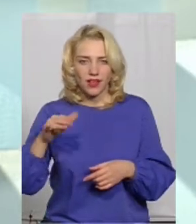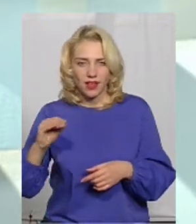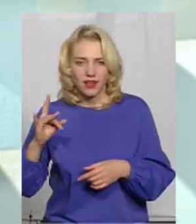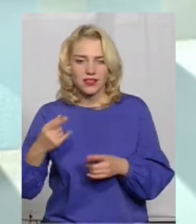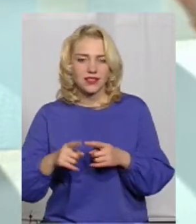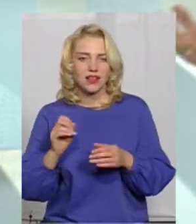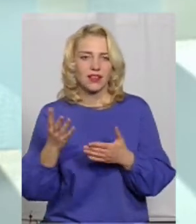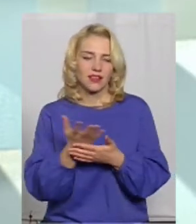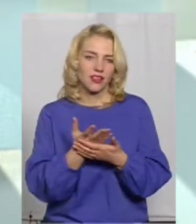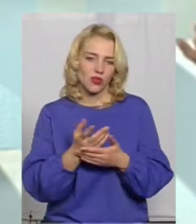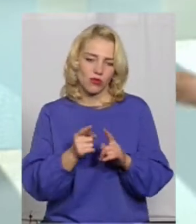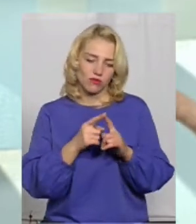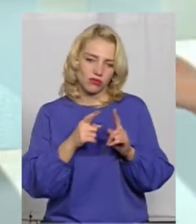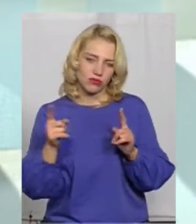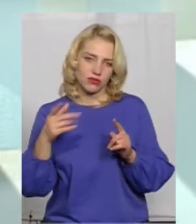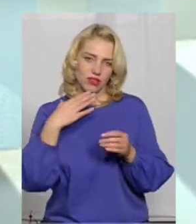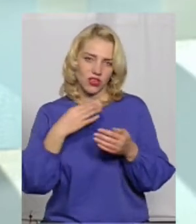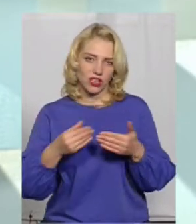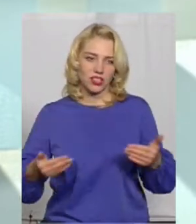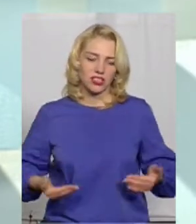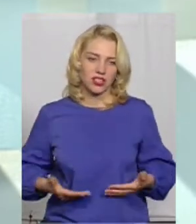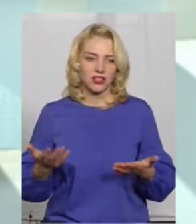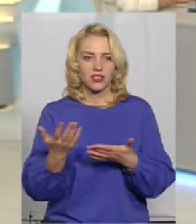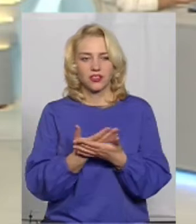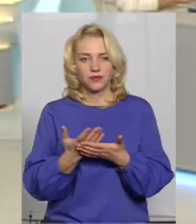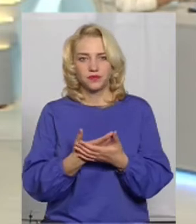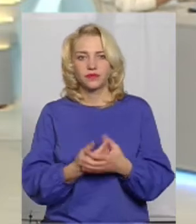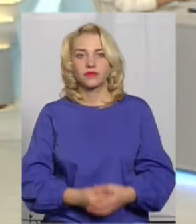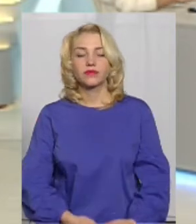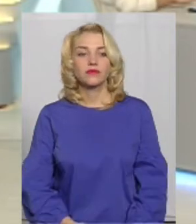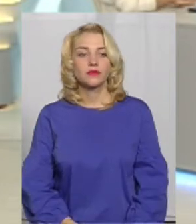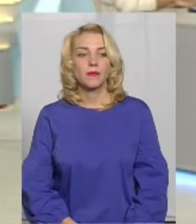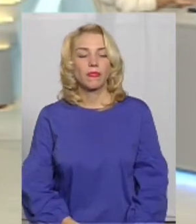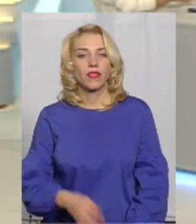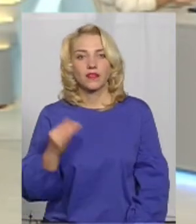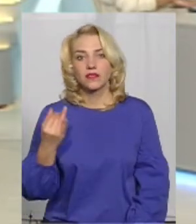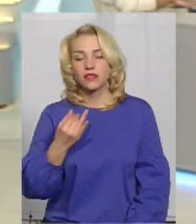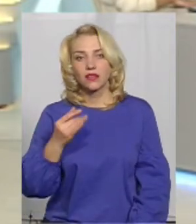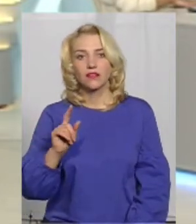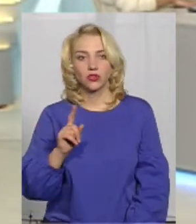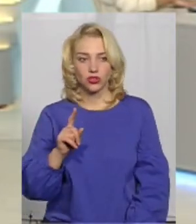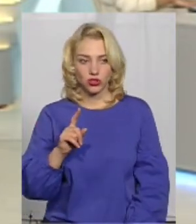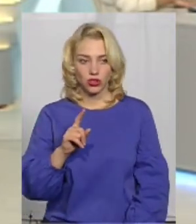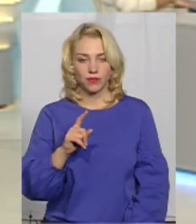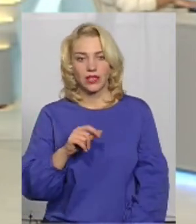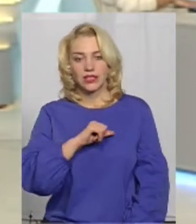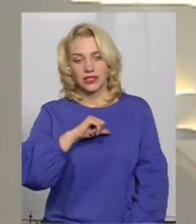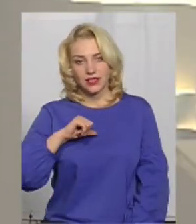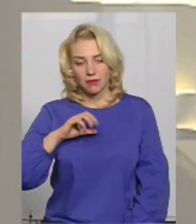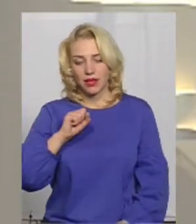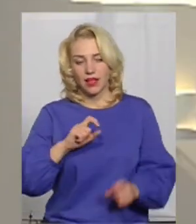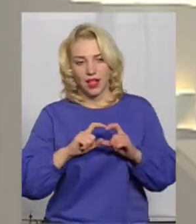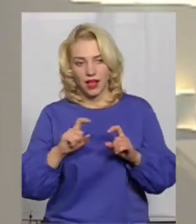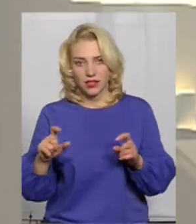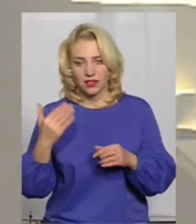проміжок всього свого життя публікує, ну, поки буде дійсно ця соцмережа, звичайно. А от ще цікаво, що от SMM-агентства, от ви